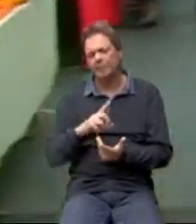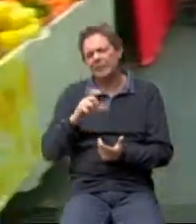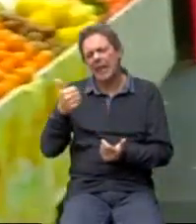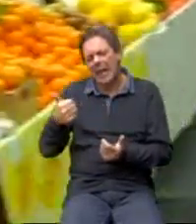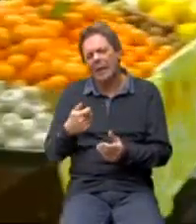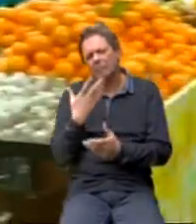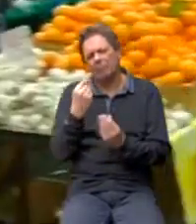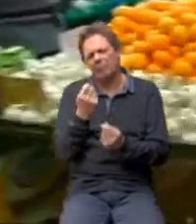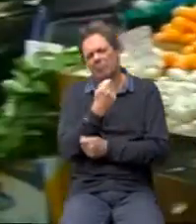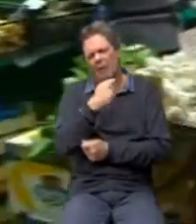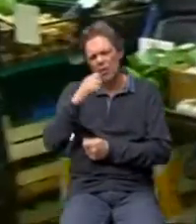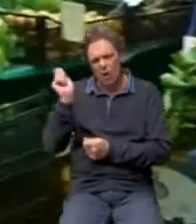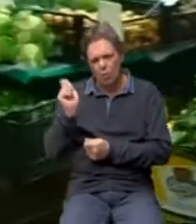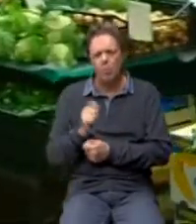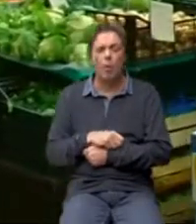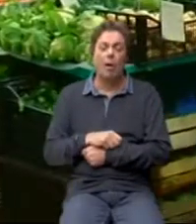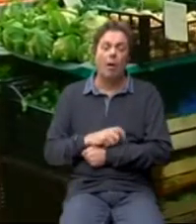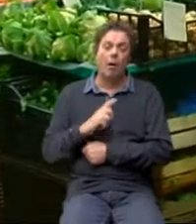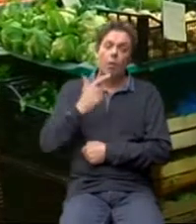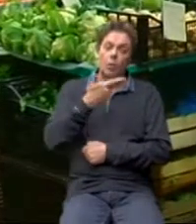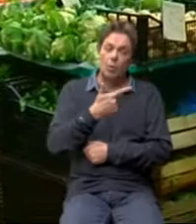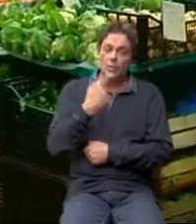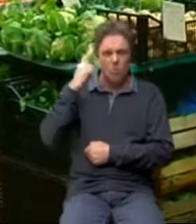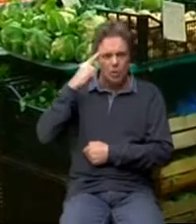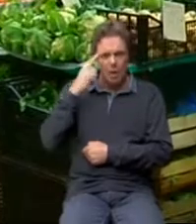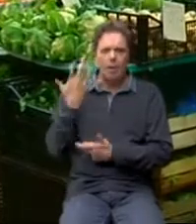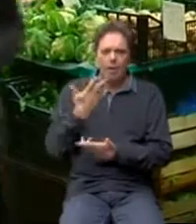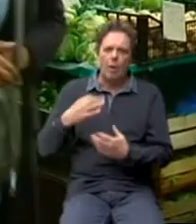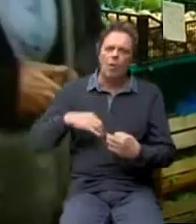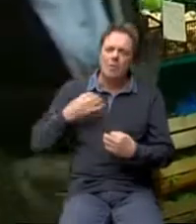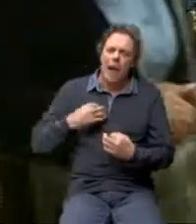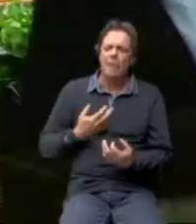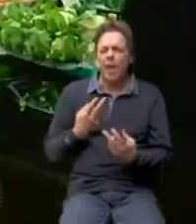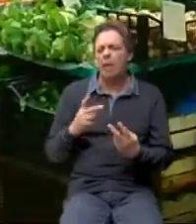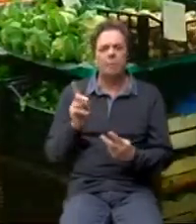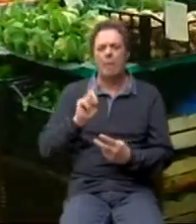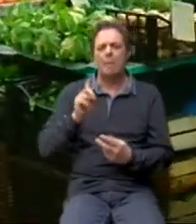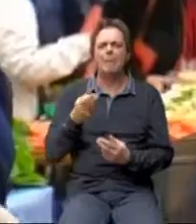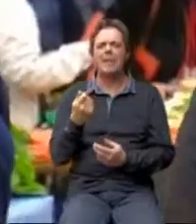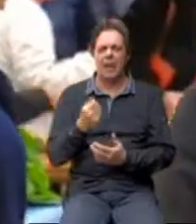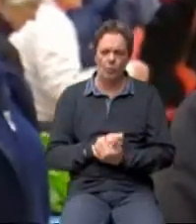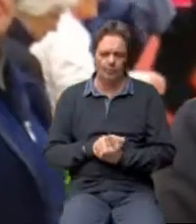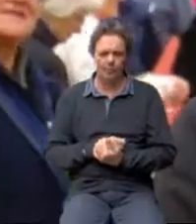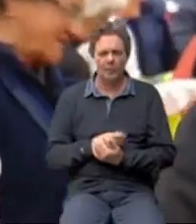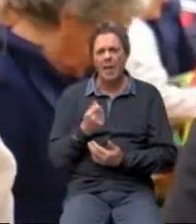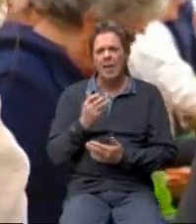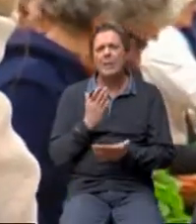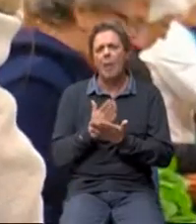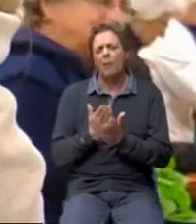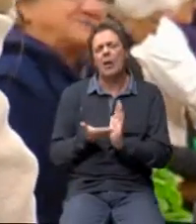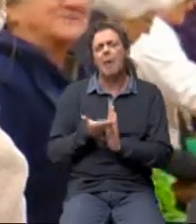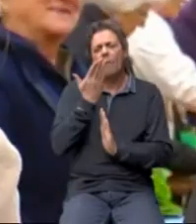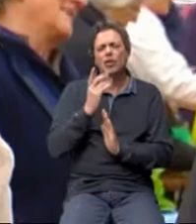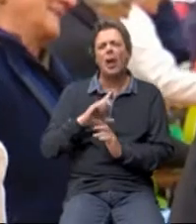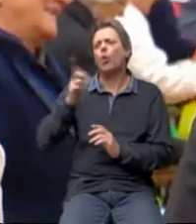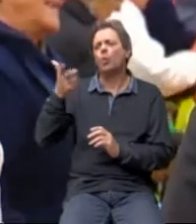izdvojiti za ovu vrstu proizvoda neprihvatljiv, drugi su mišljenja kako zdravlje ipak nema cijenu. Cijena je uvijek malo viša nego